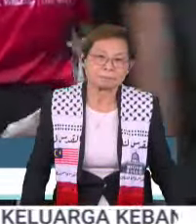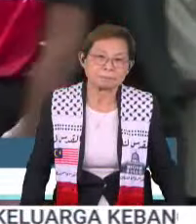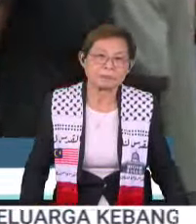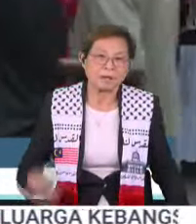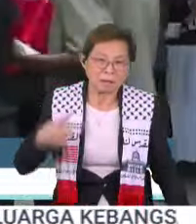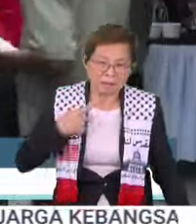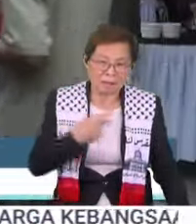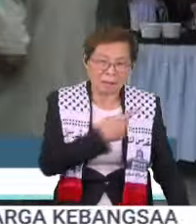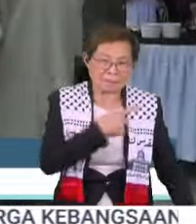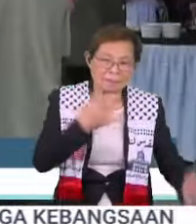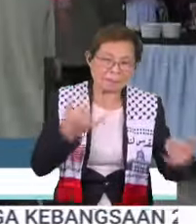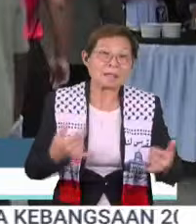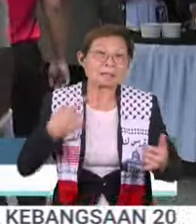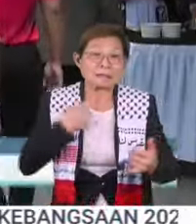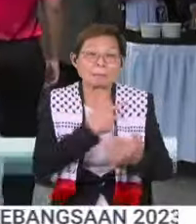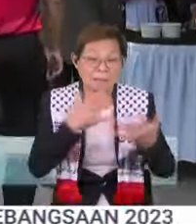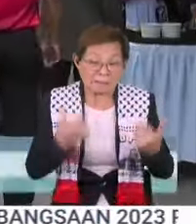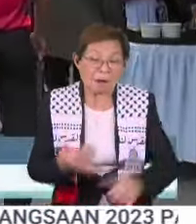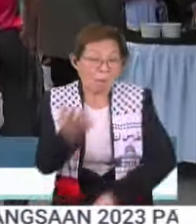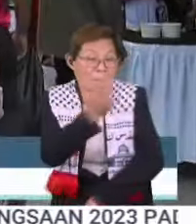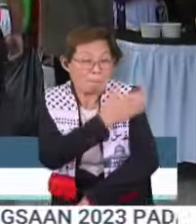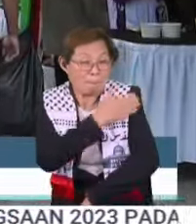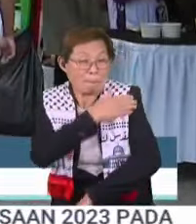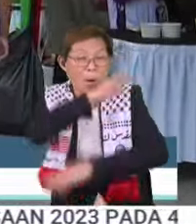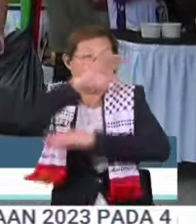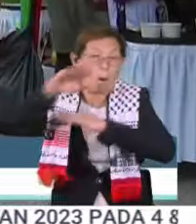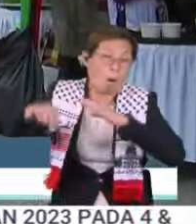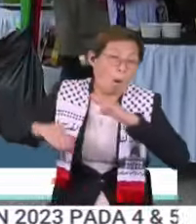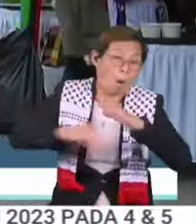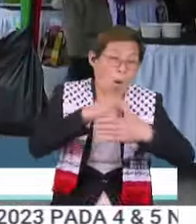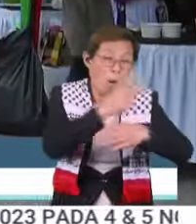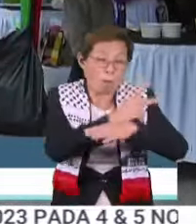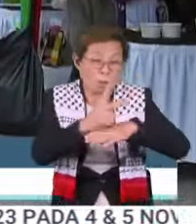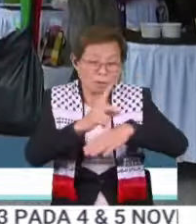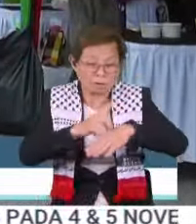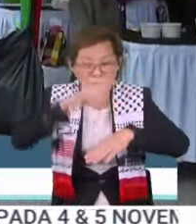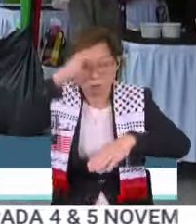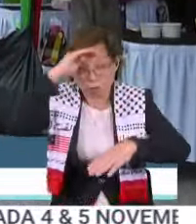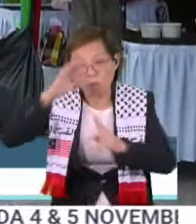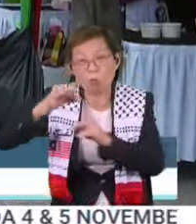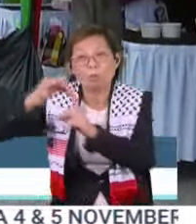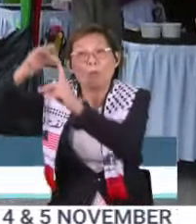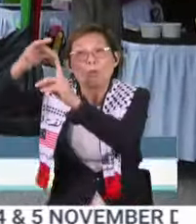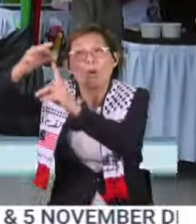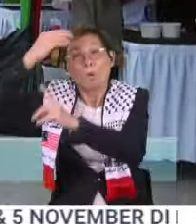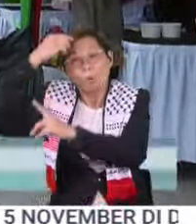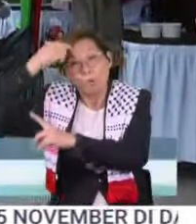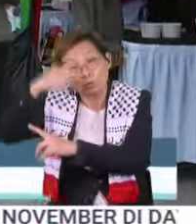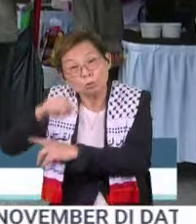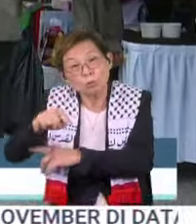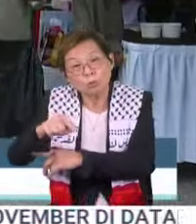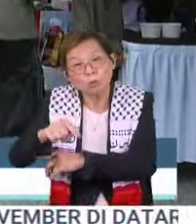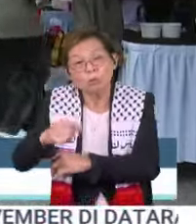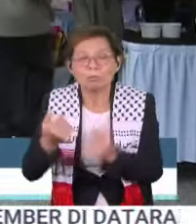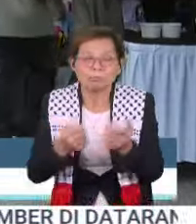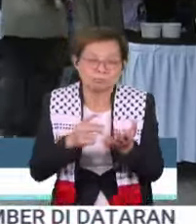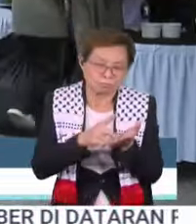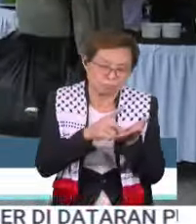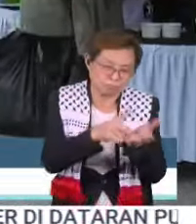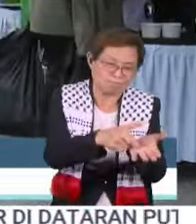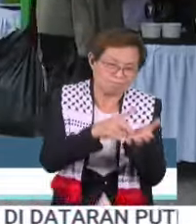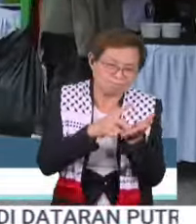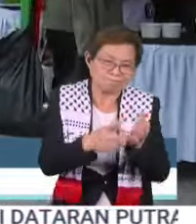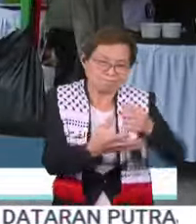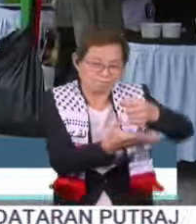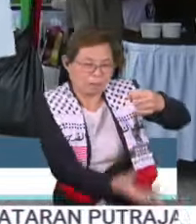Dan kami sedang mengajak semua koperasi yang ada di negeri Johor khususnya untuk menyumbang kepada